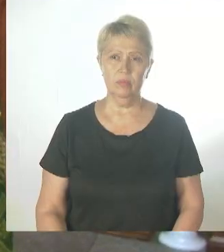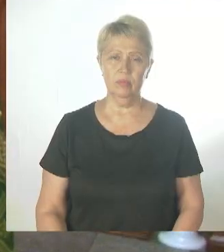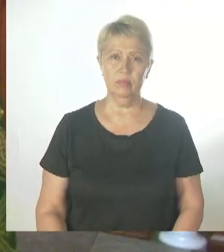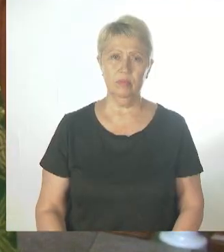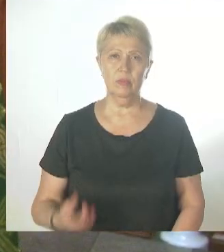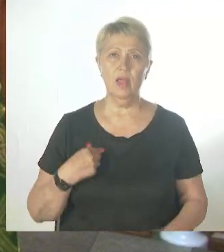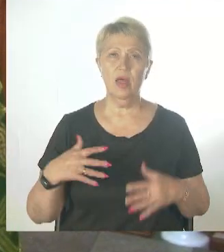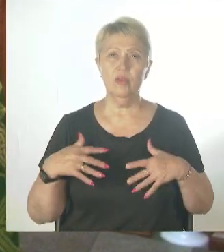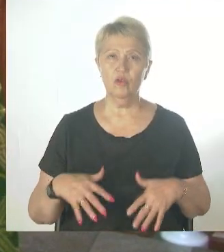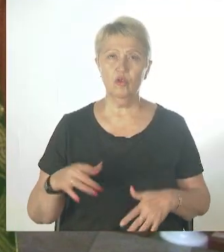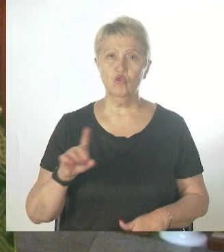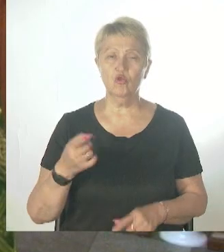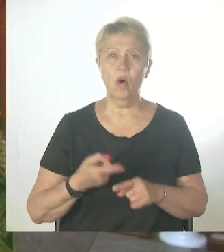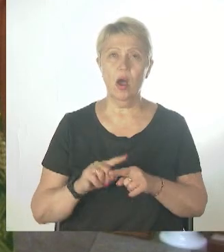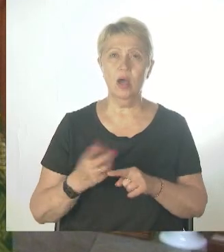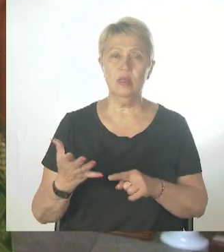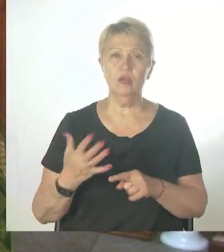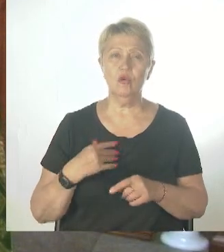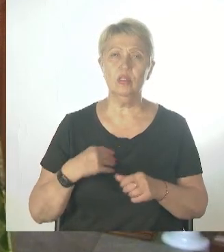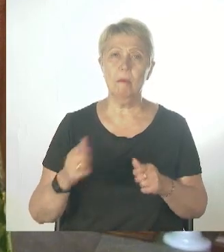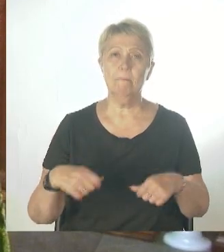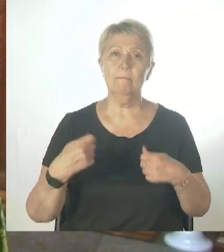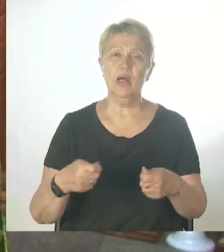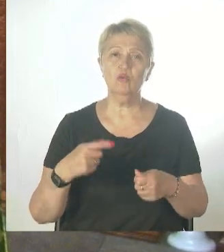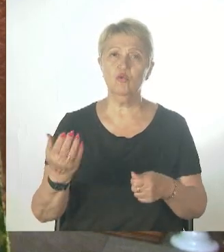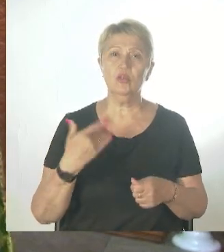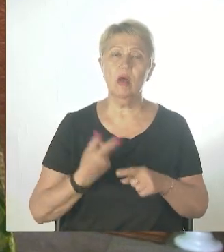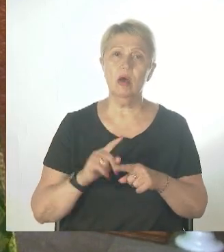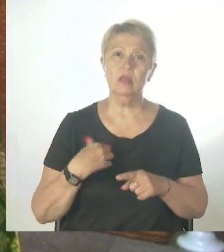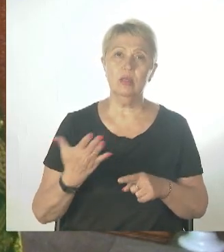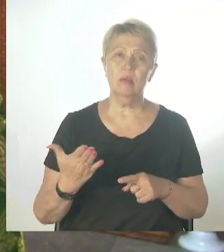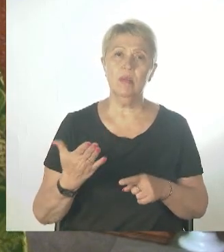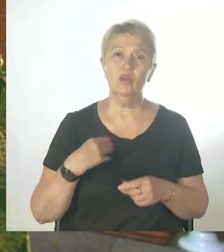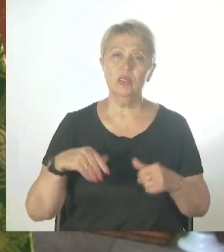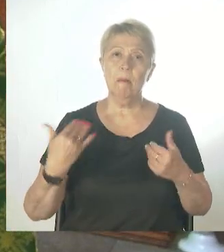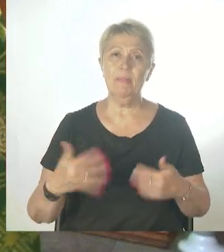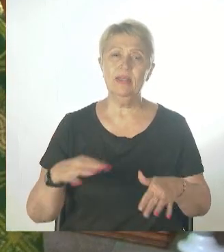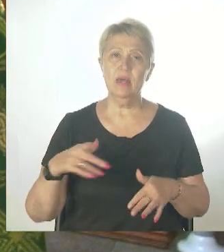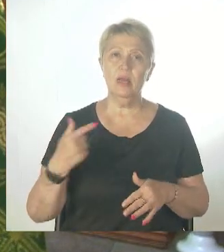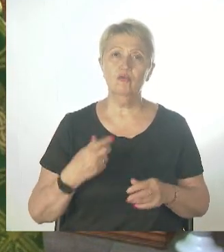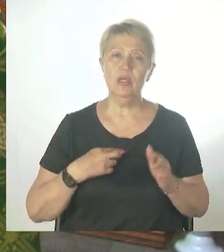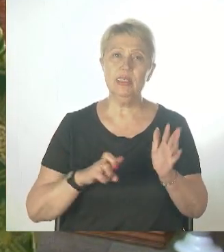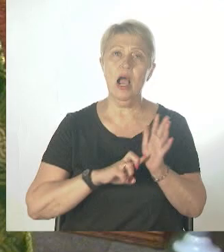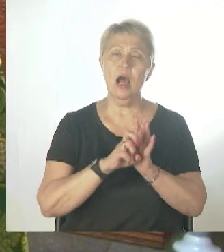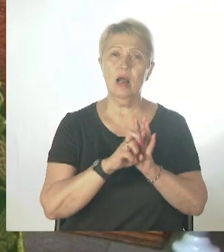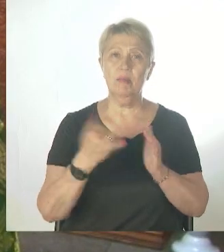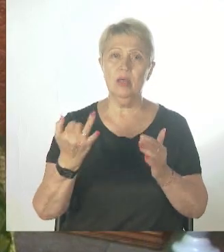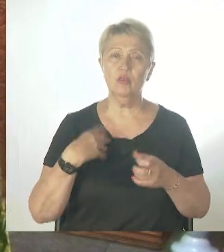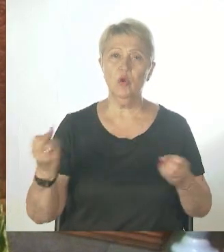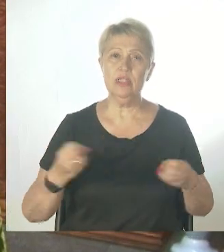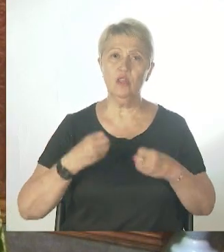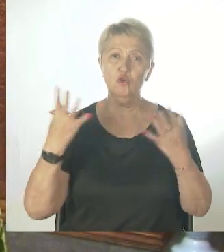Надеюсь, что это послужит нам и уроком потери храма, и